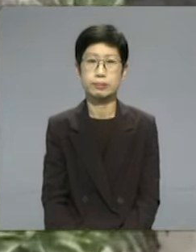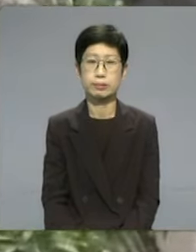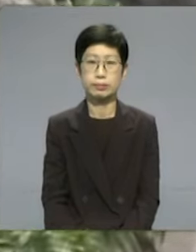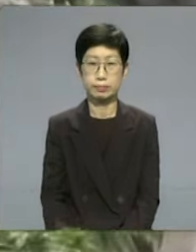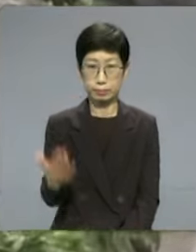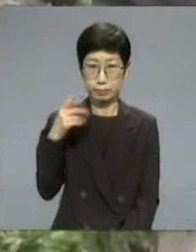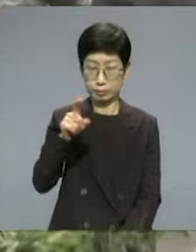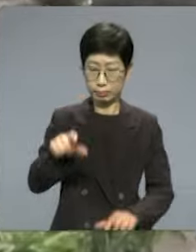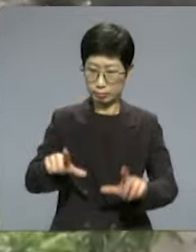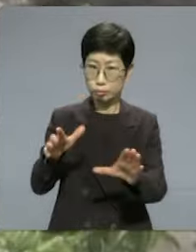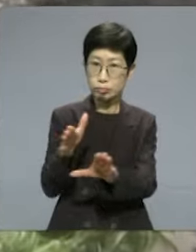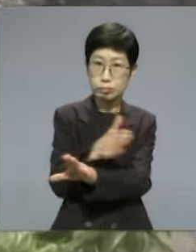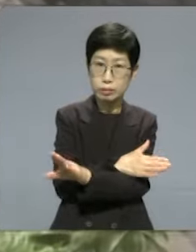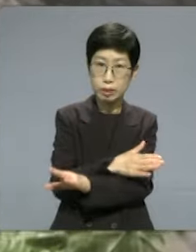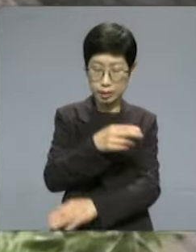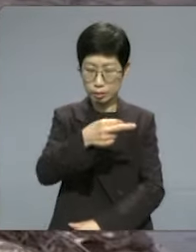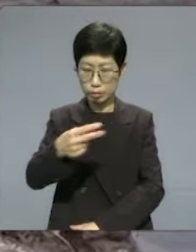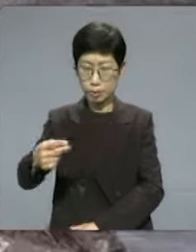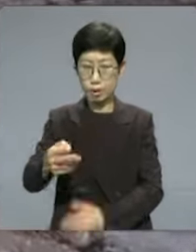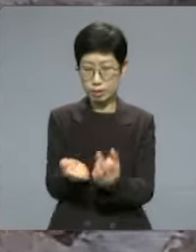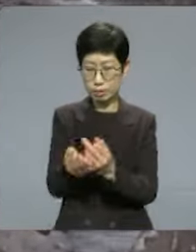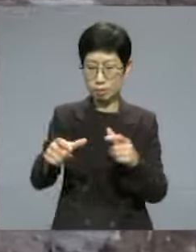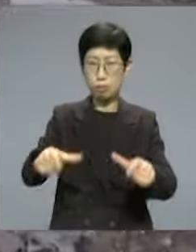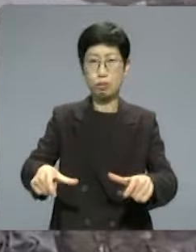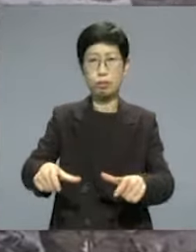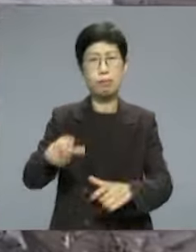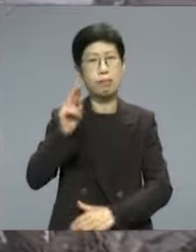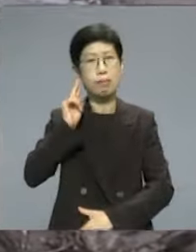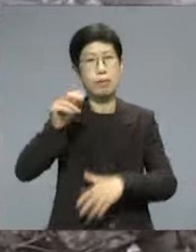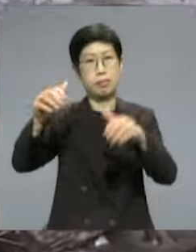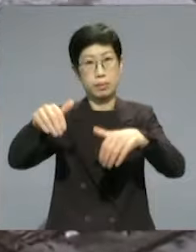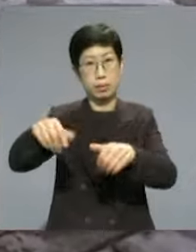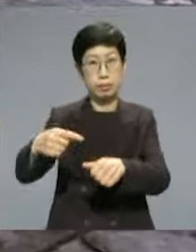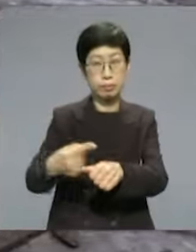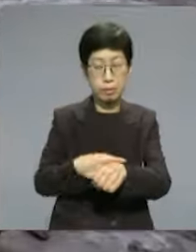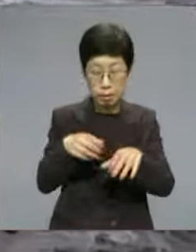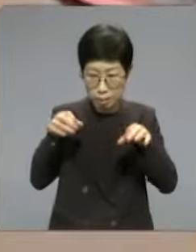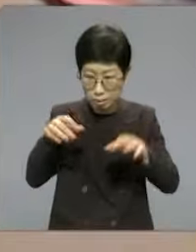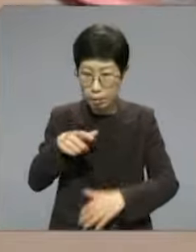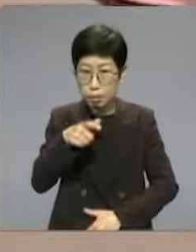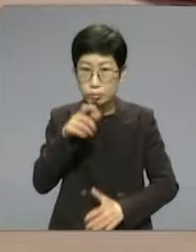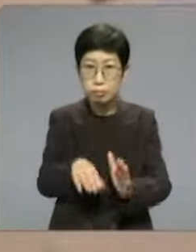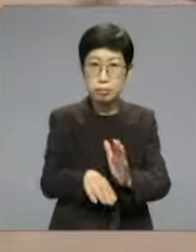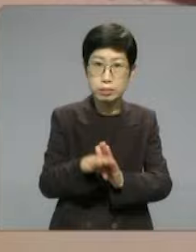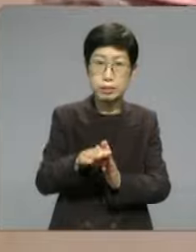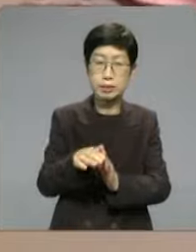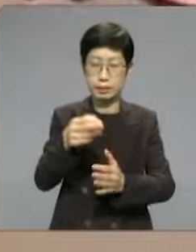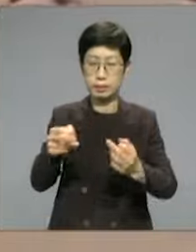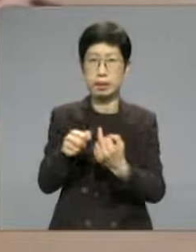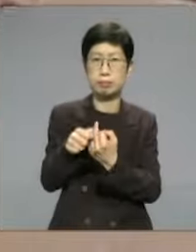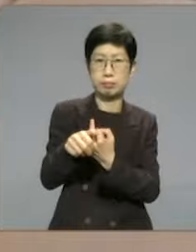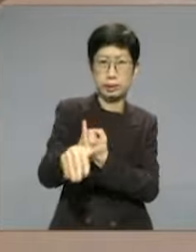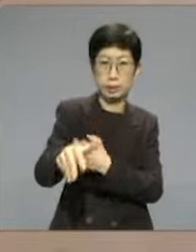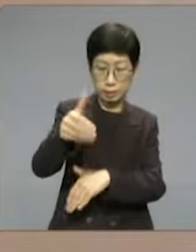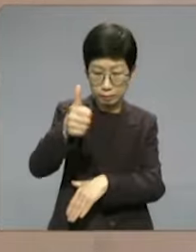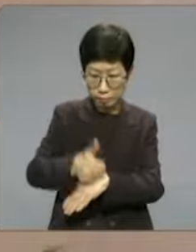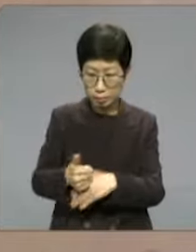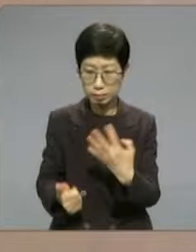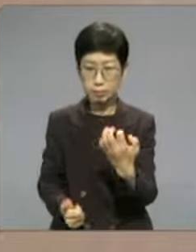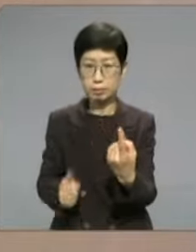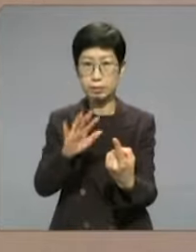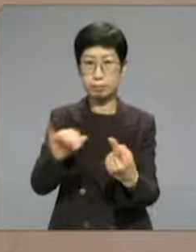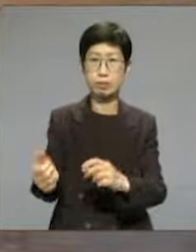지난 11일부터 인도네시아 수마트라 섬에 쏟아진 폭우로 순식간에 홍수와 산사태가 나면서 최소 41명이 숨지는